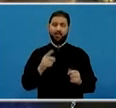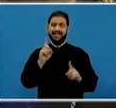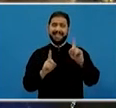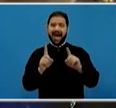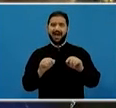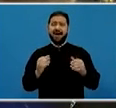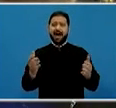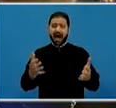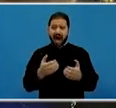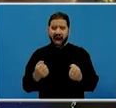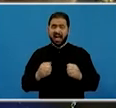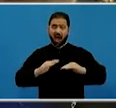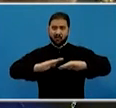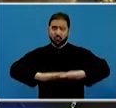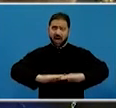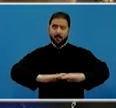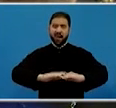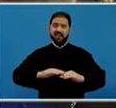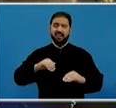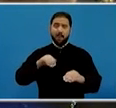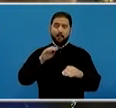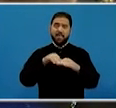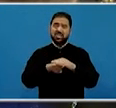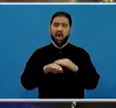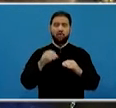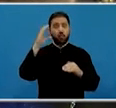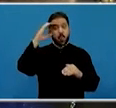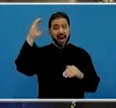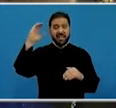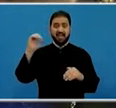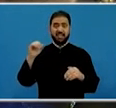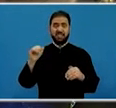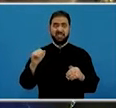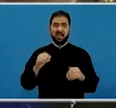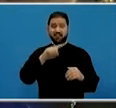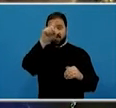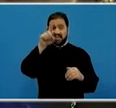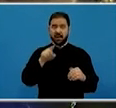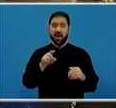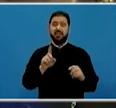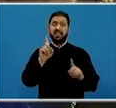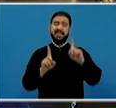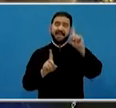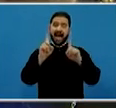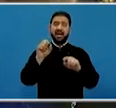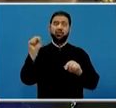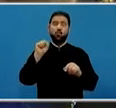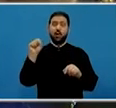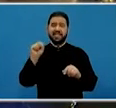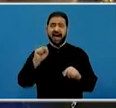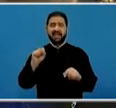mesajul creștinismului de a-ți iubi și ajuta semenii, de aceea vă întrebasem dacă